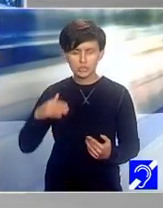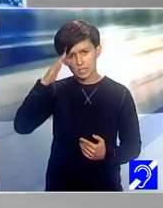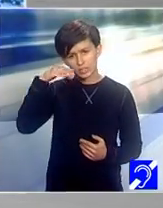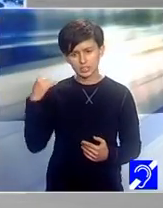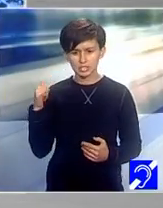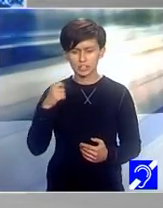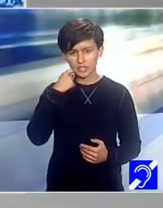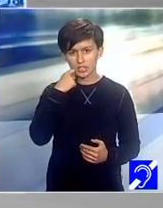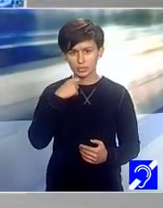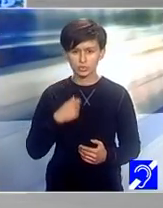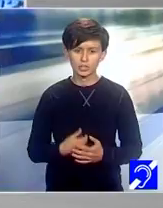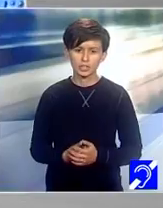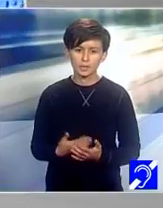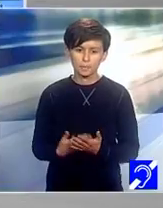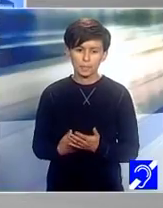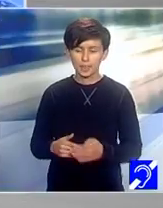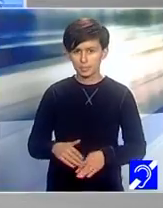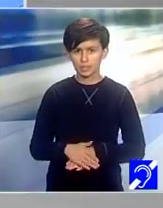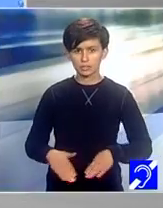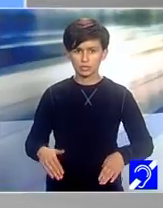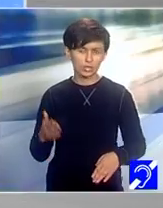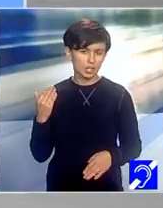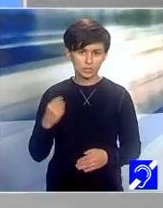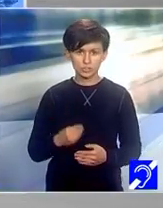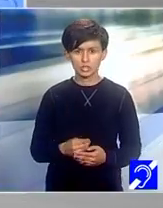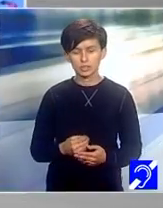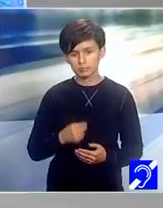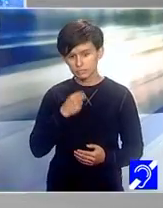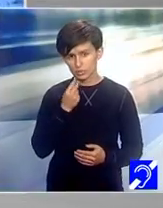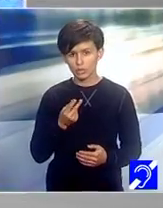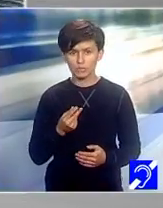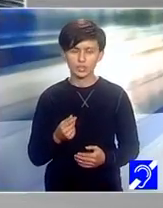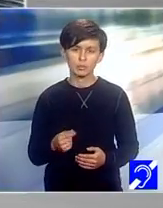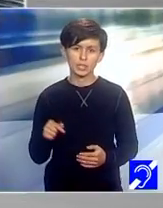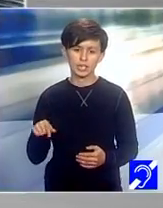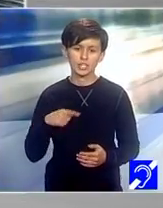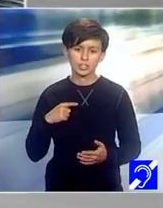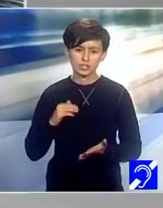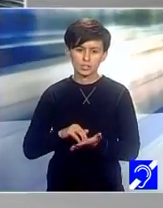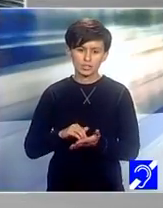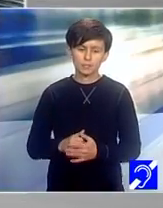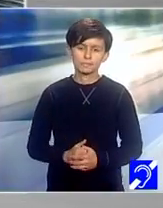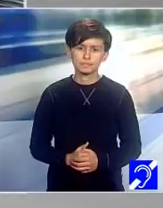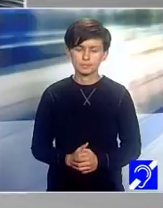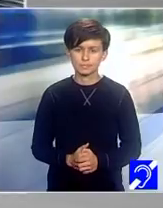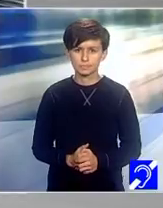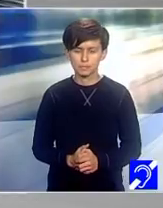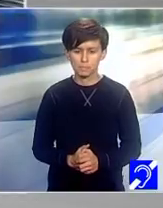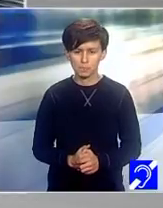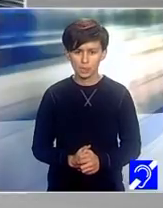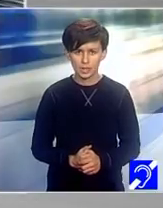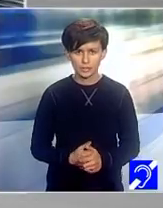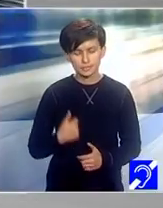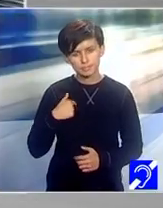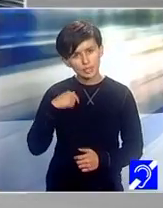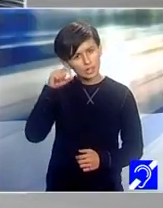confirmare a faptului că aici există o nevoie. Vă referiți la sesizarea cea legată chiar minus de deci, asociație? Bun, acum, din punctul